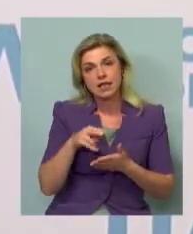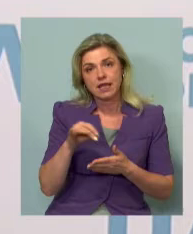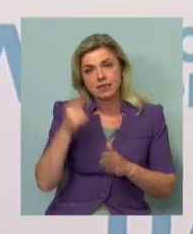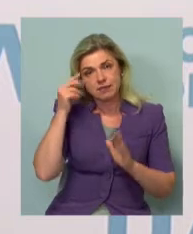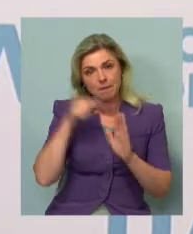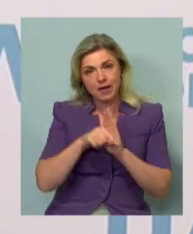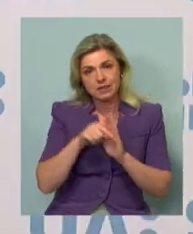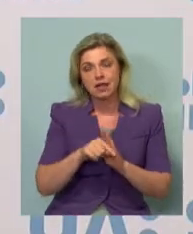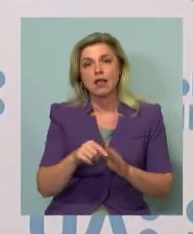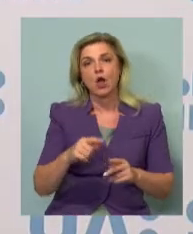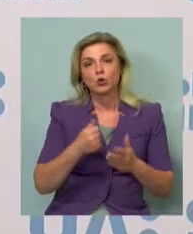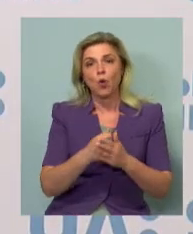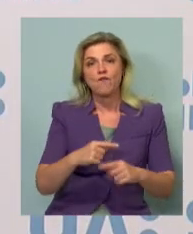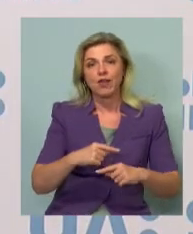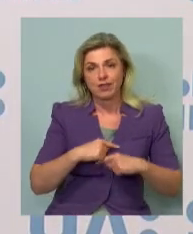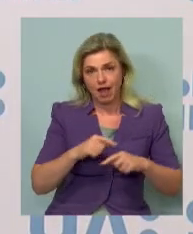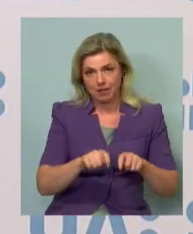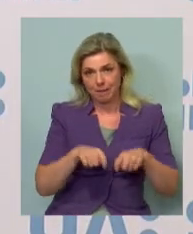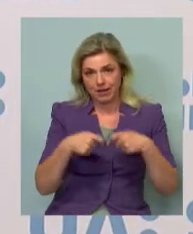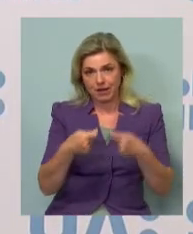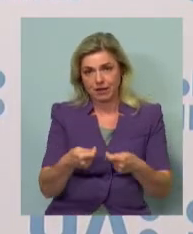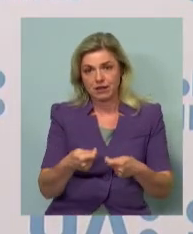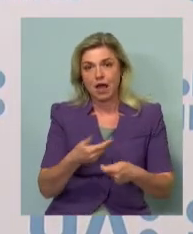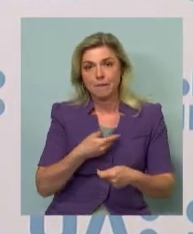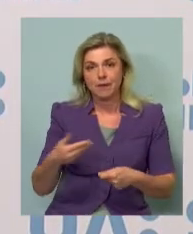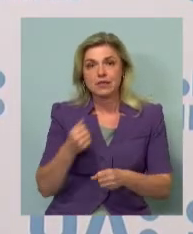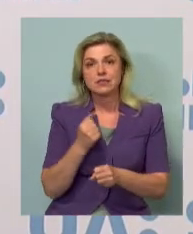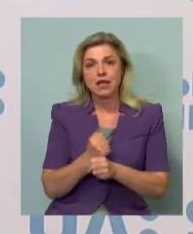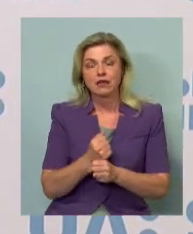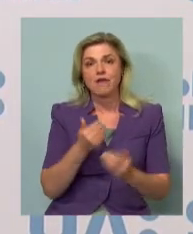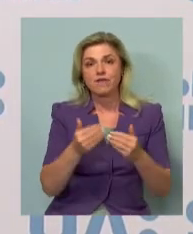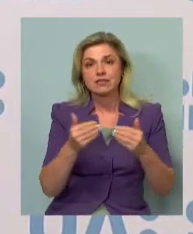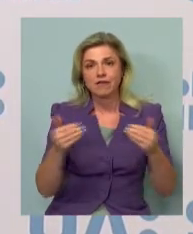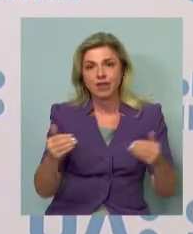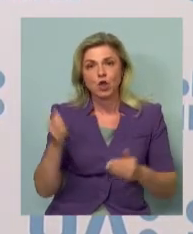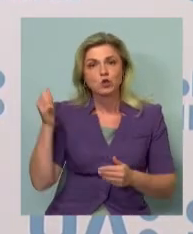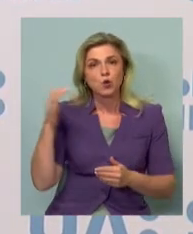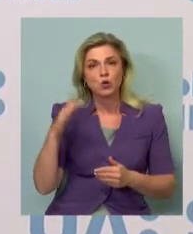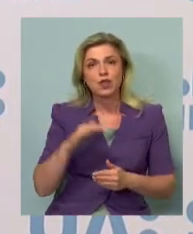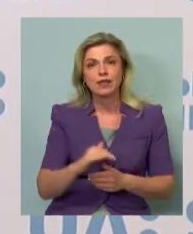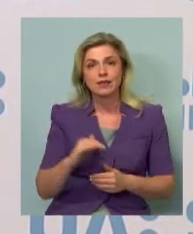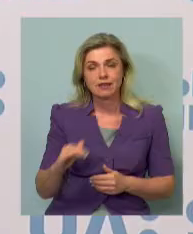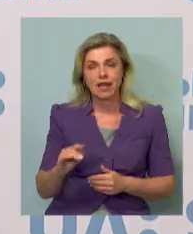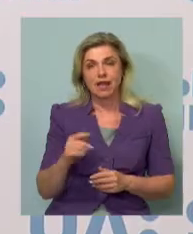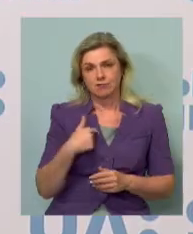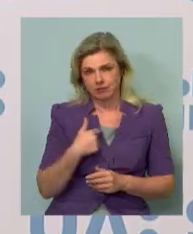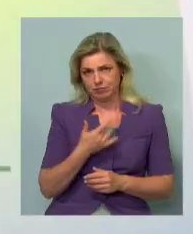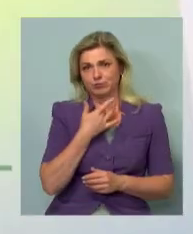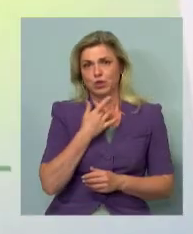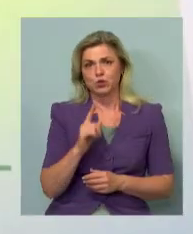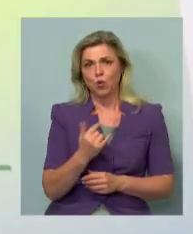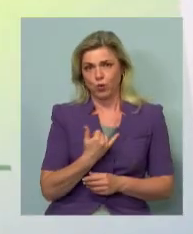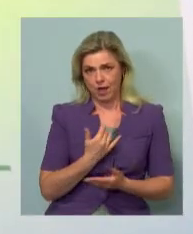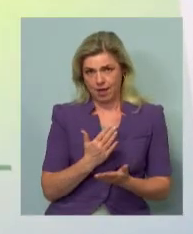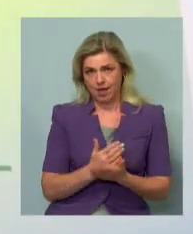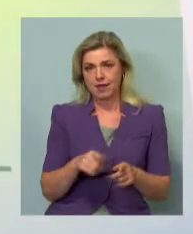щоб інші міста могли перейняти цей досвід. Ми зробили виставку сонячних дітей. Це було заявою, що у нас є такі діти, бо